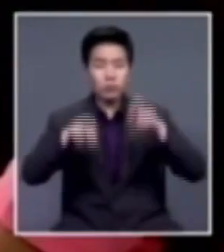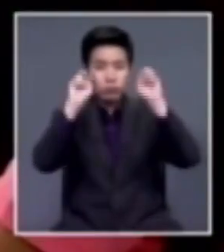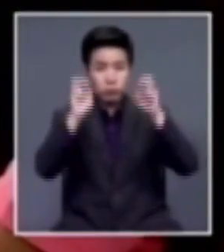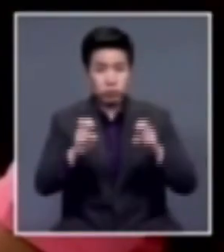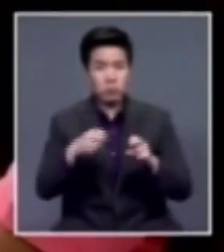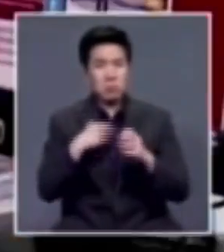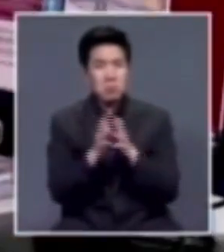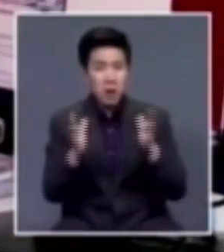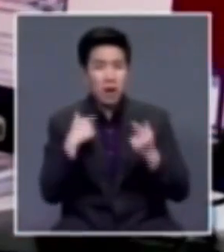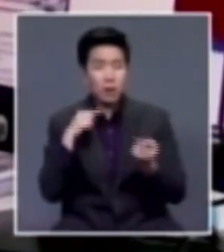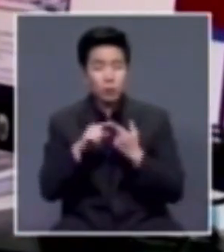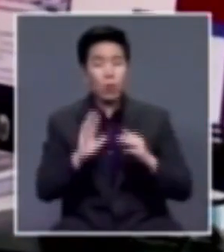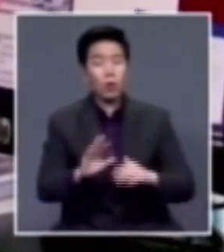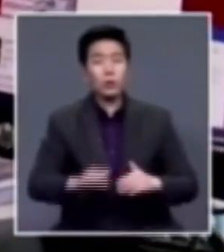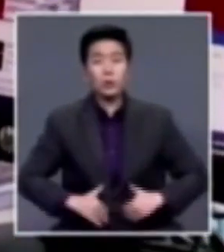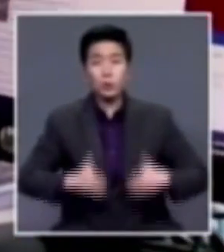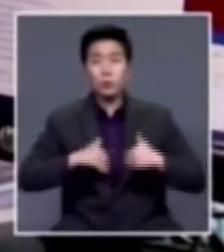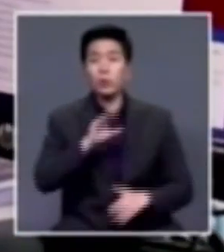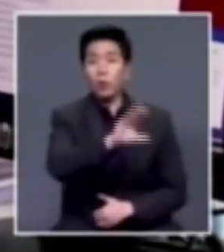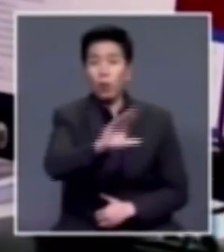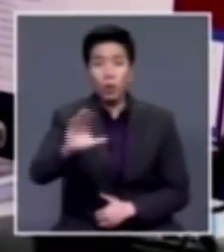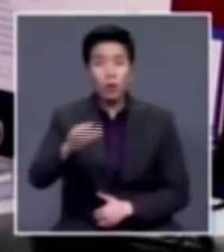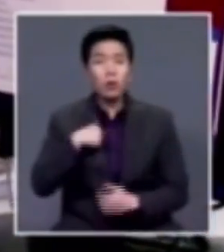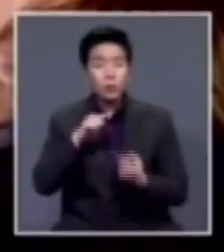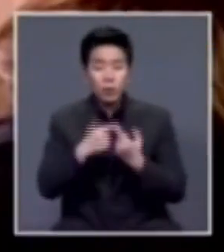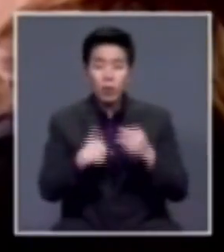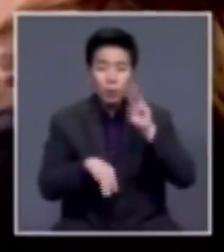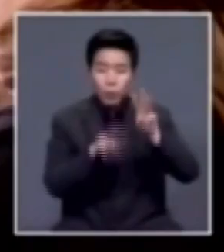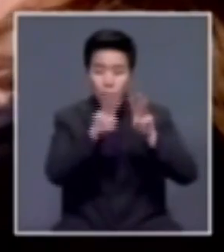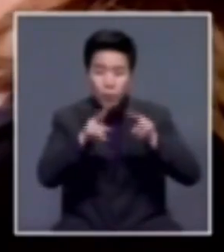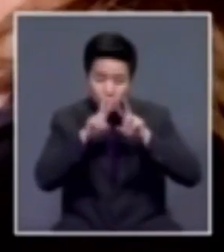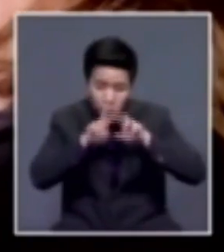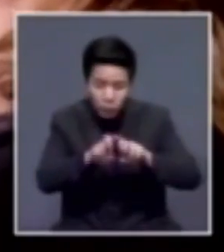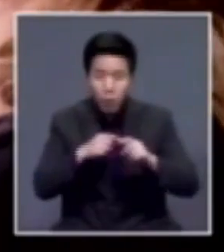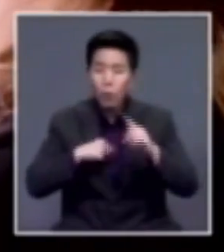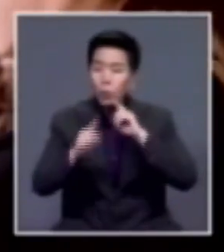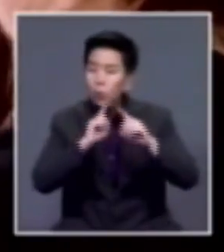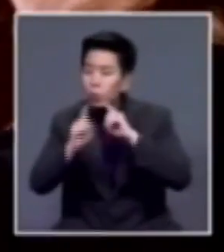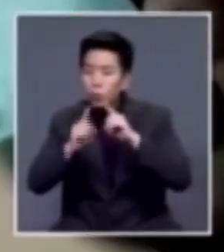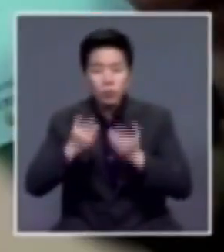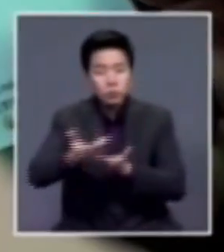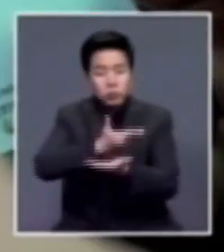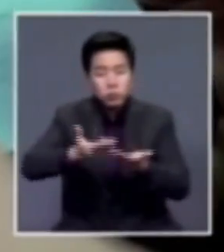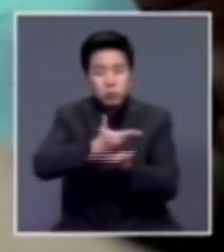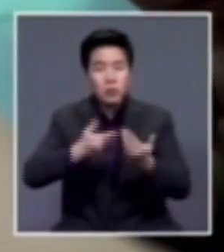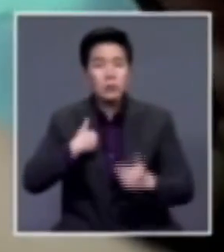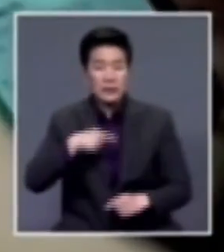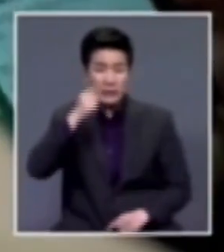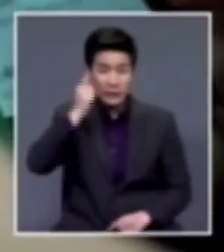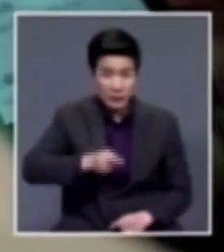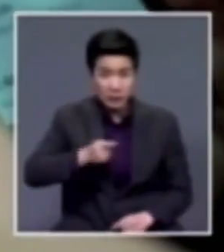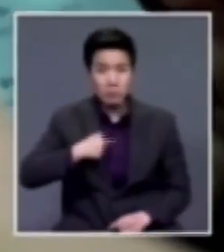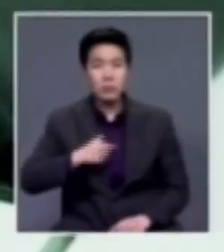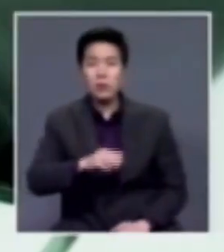าลที่ผ่านเข้ามาในชีวิตของเราทั้งมาจากสื่อโซเชียลจากการพูดคุยนะครับเหล่านี้มีทั้งข้อจริงและ